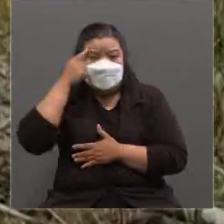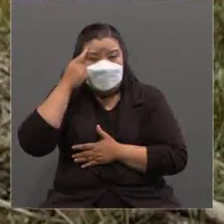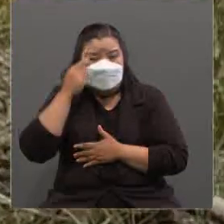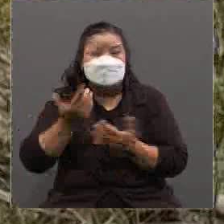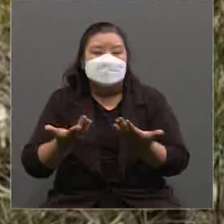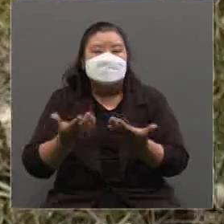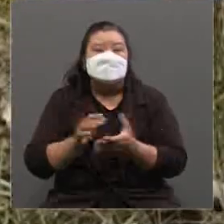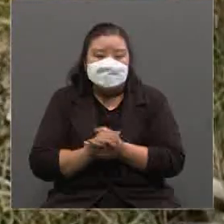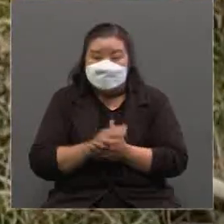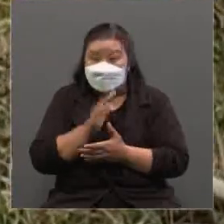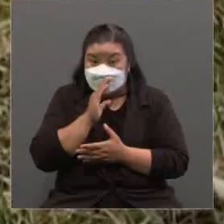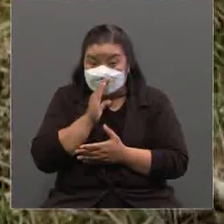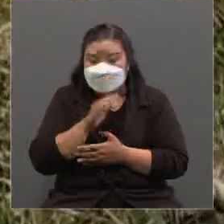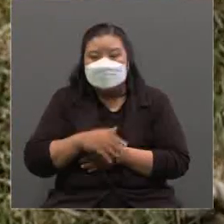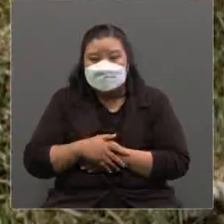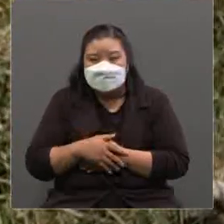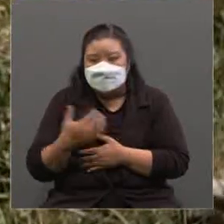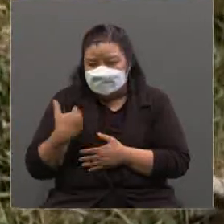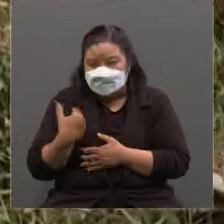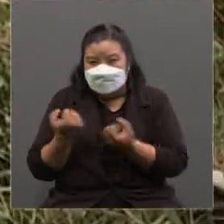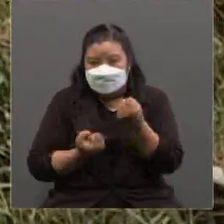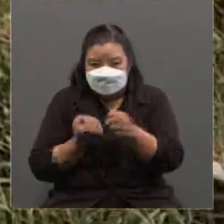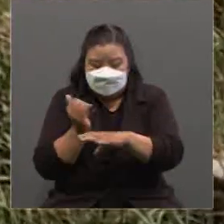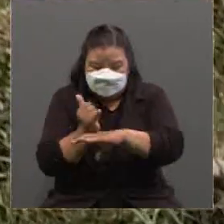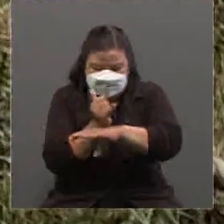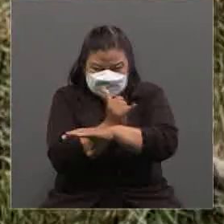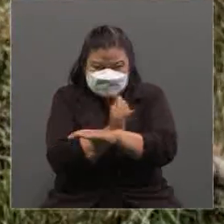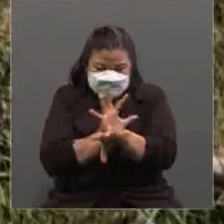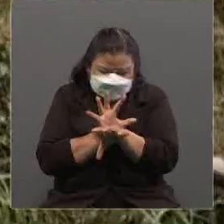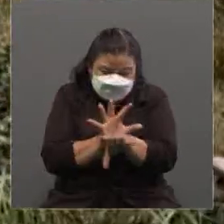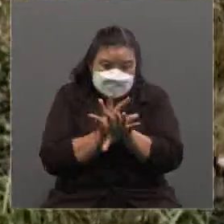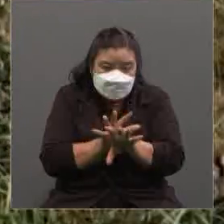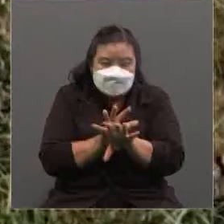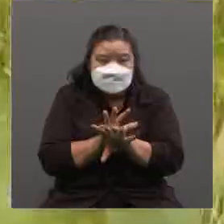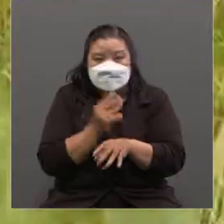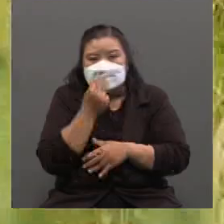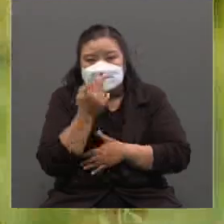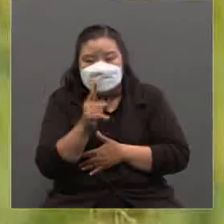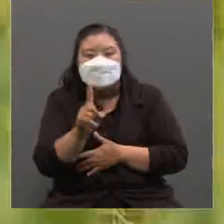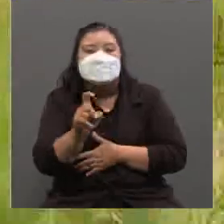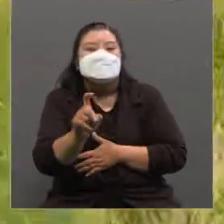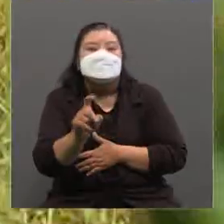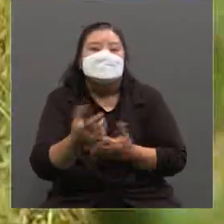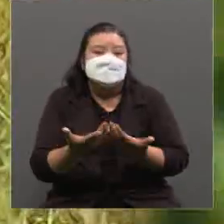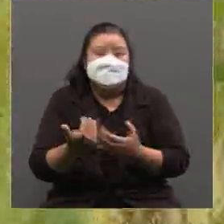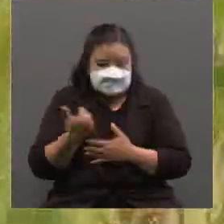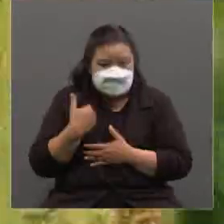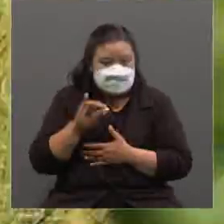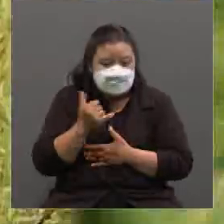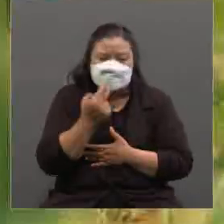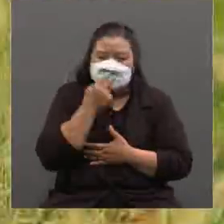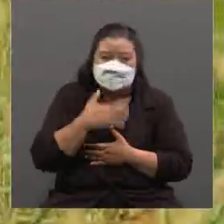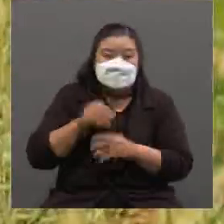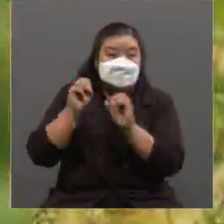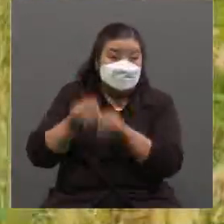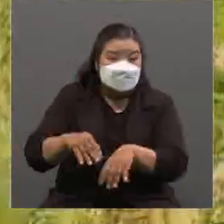ที่คุณผู้ชมเห็นในข่าวเวลาขนแรงงานพวกนี้ผิดกฎหมายมาเนี่ยจะอัดกันแน่นจนหลายคนเสียชีวิตระหว่างเดินทางแล้วก็เลยถูกเอาศพมา